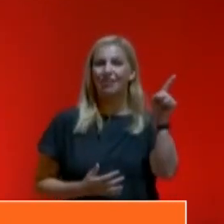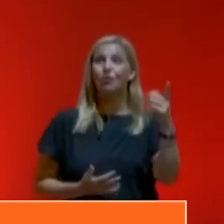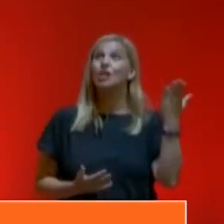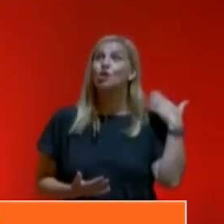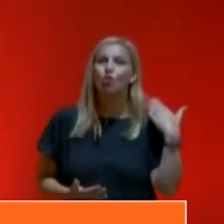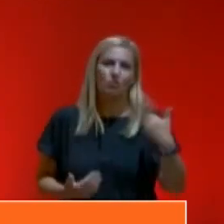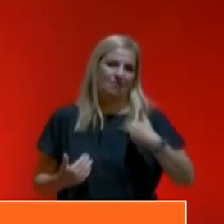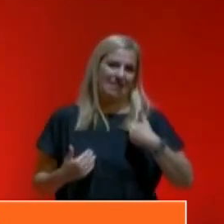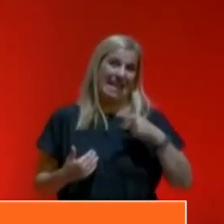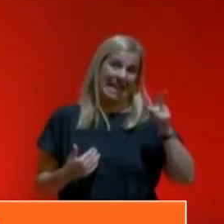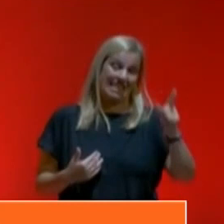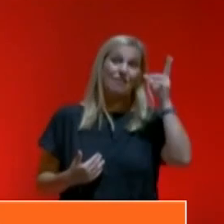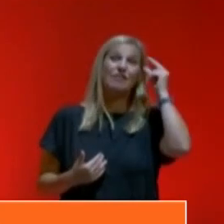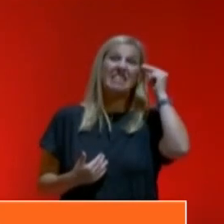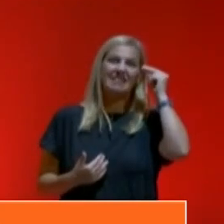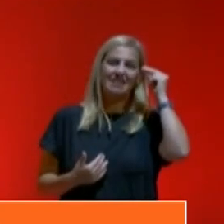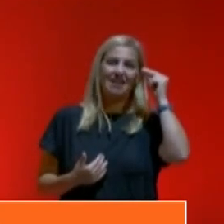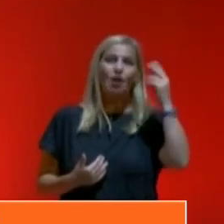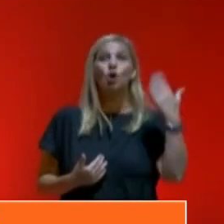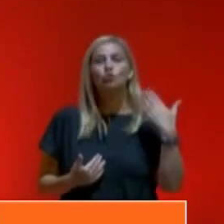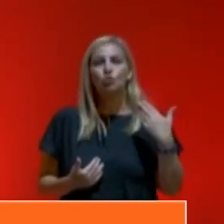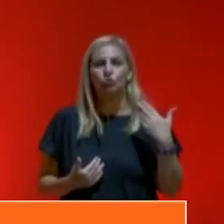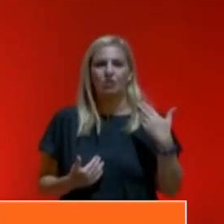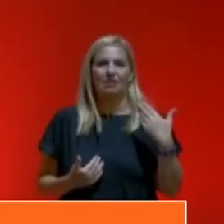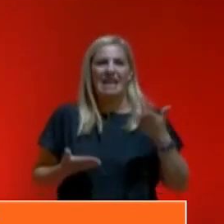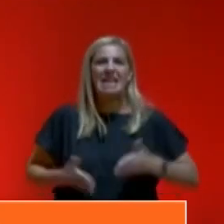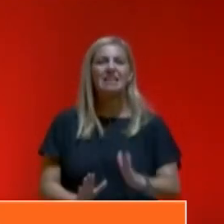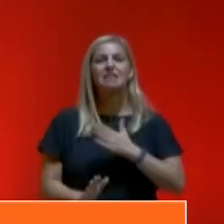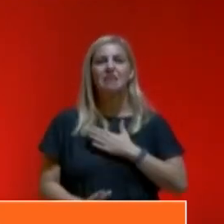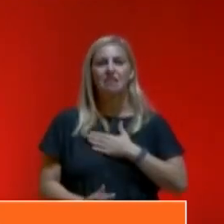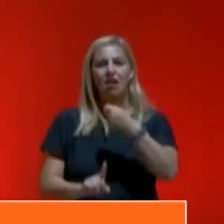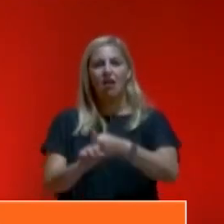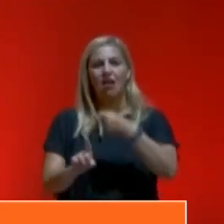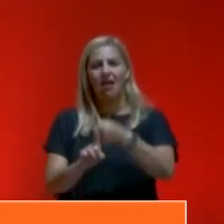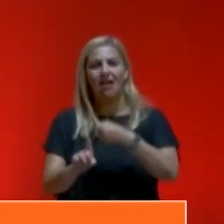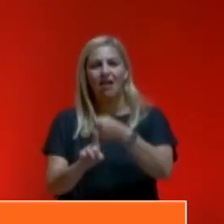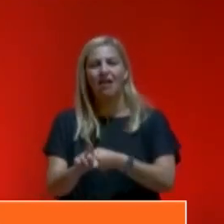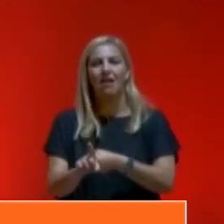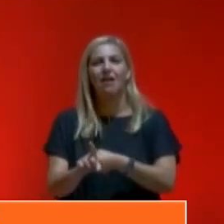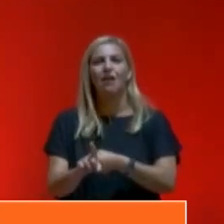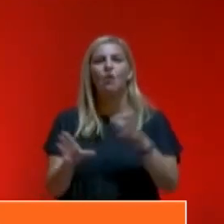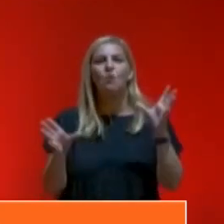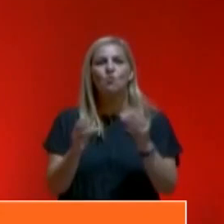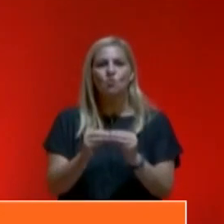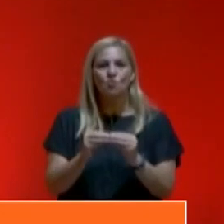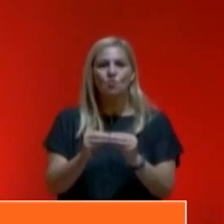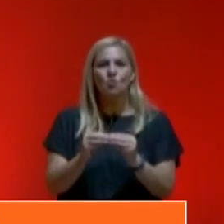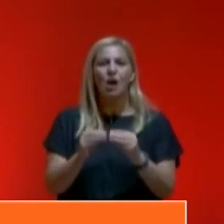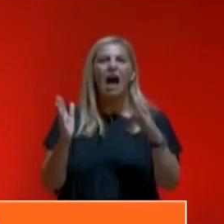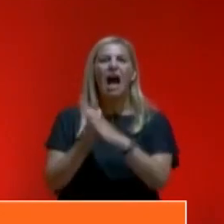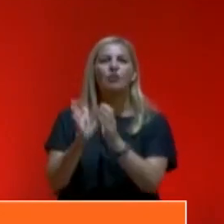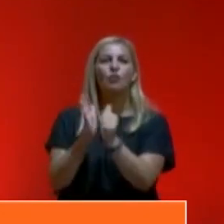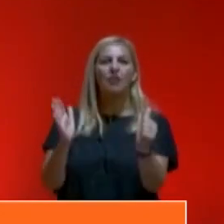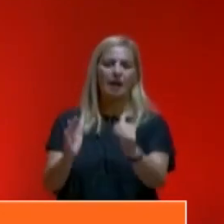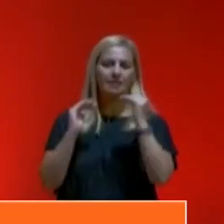μου χρόνων, όταν η γενιά μου έδινε τη μεγάλη μάχη με ενθουσιασμό κατά της αναθεώρησης του άρθρου